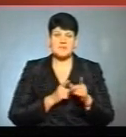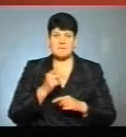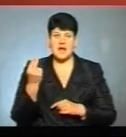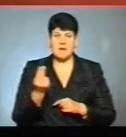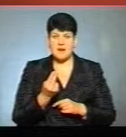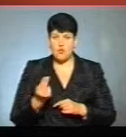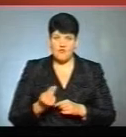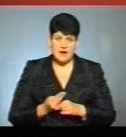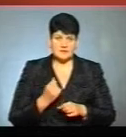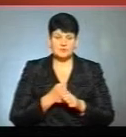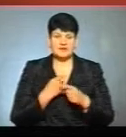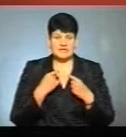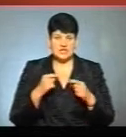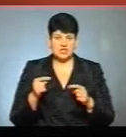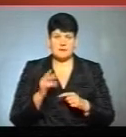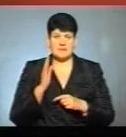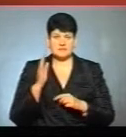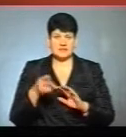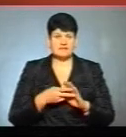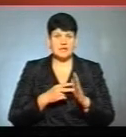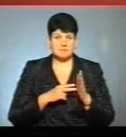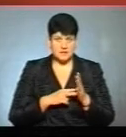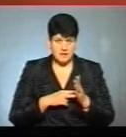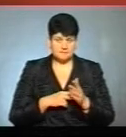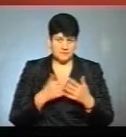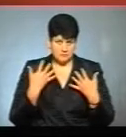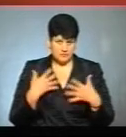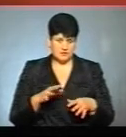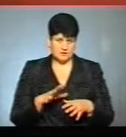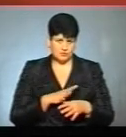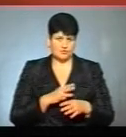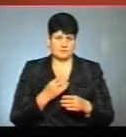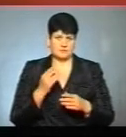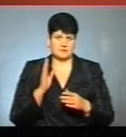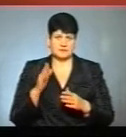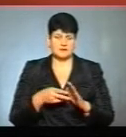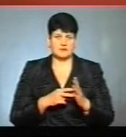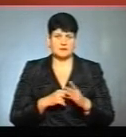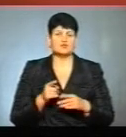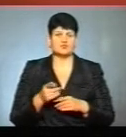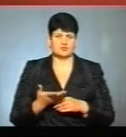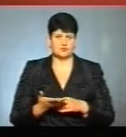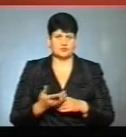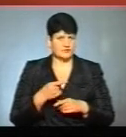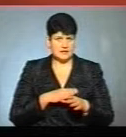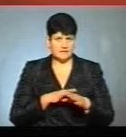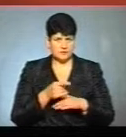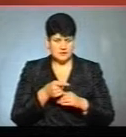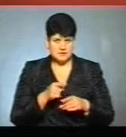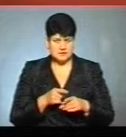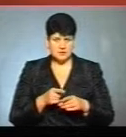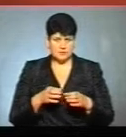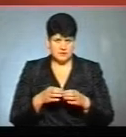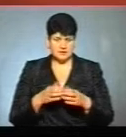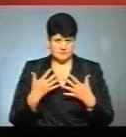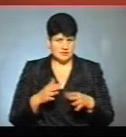перемалювати, зробити інший перспективний план. Чому? Адже ми вже мали один перспективний план. Тому що ці громади не справилися з цими повноваженнями, про